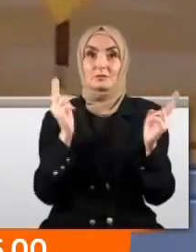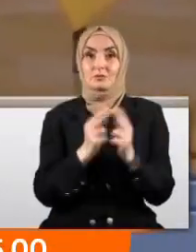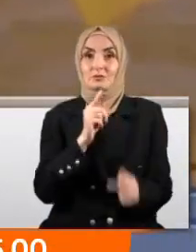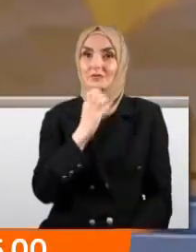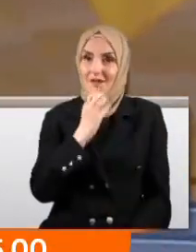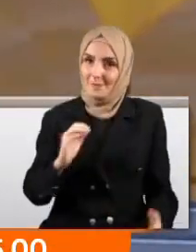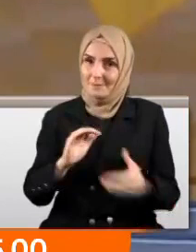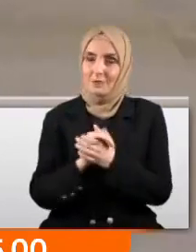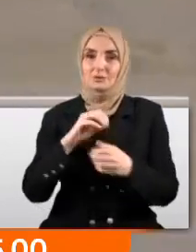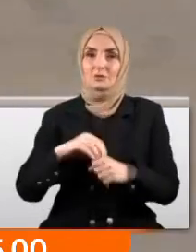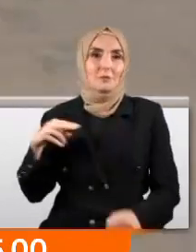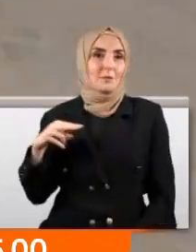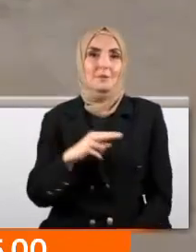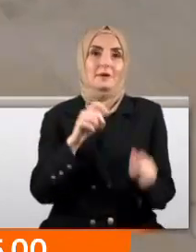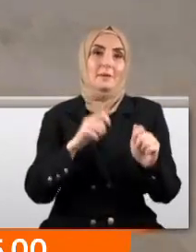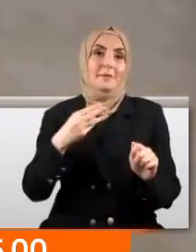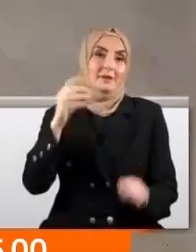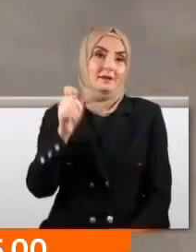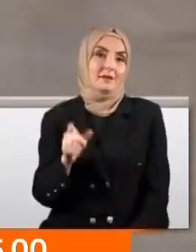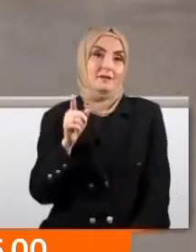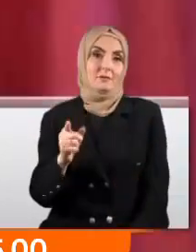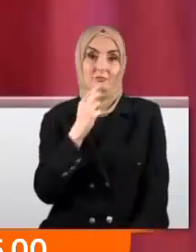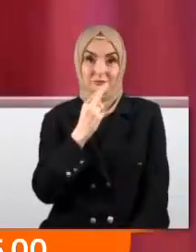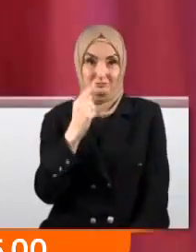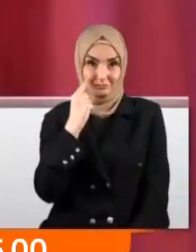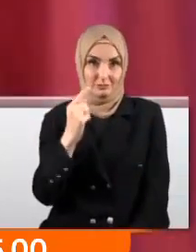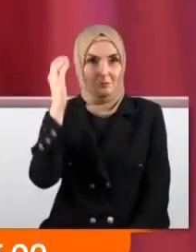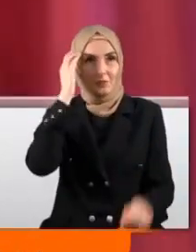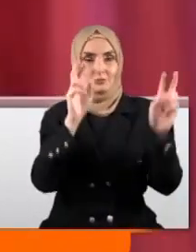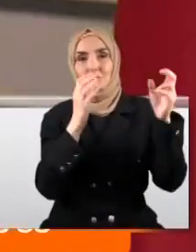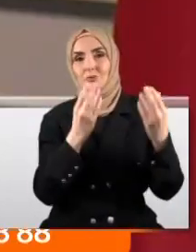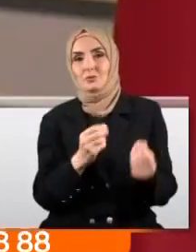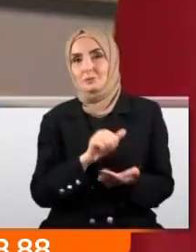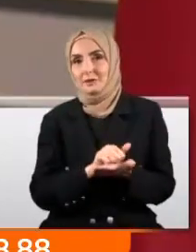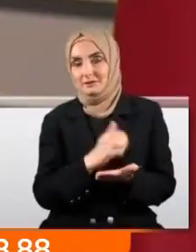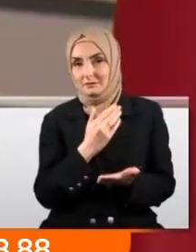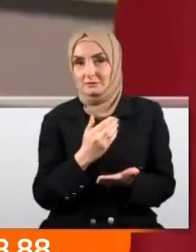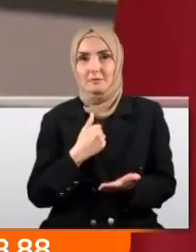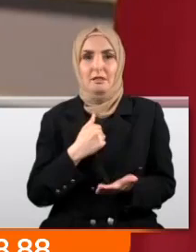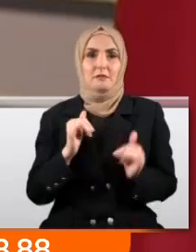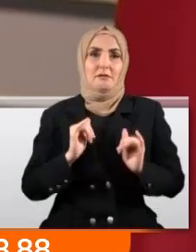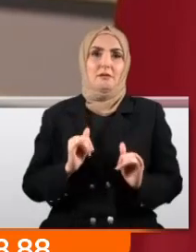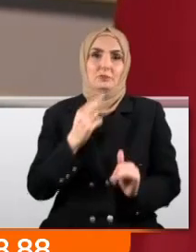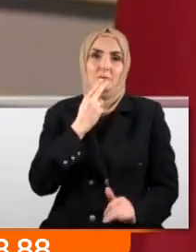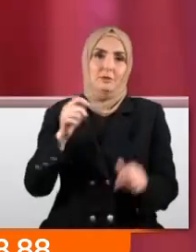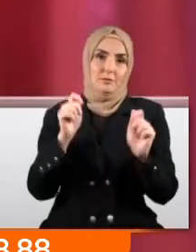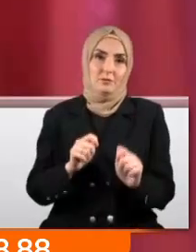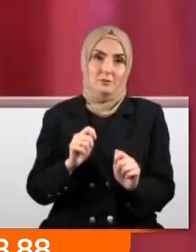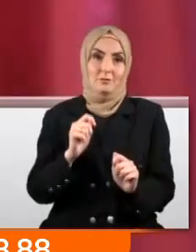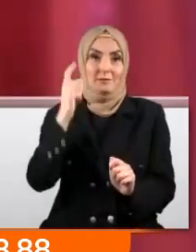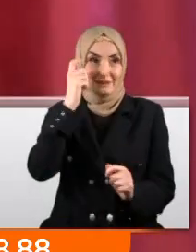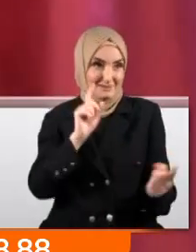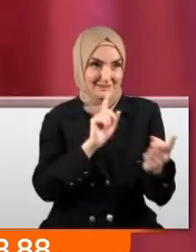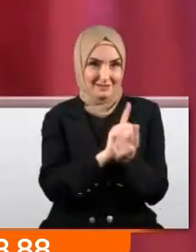Cumhurbaşkanı Erdoğan'ın sözlerini bir kez daha manşetten verdi. Bakın ben rahat konuşuyorum. Çünkü bizim İsrail'e borcumuz yok. Ama